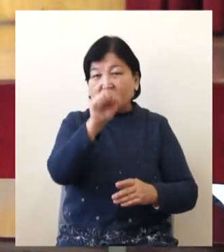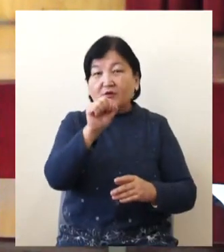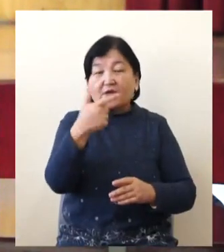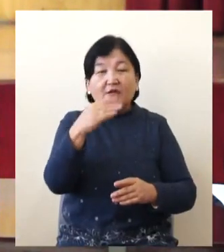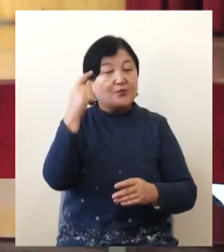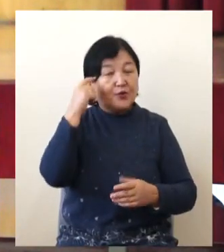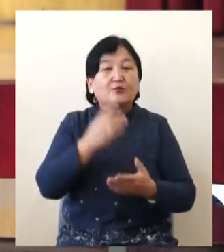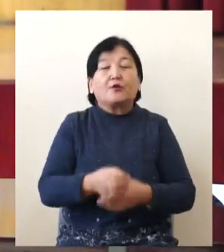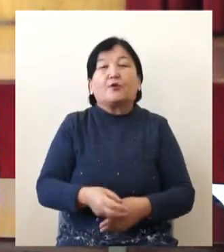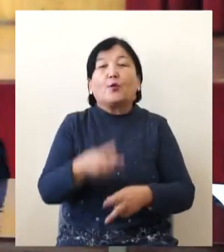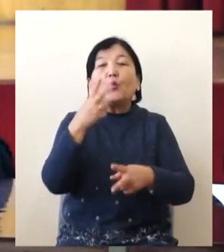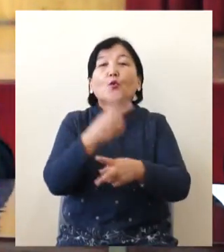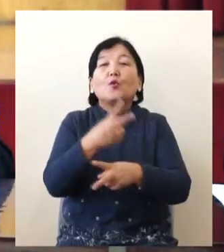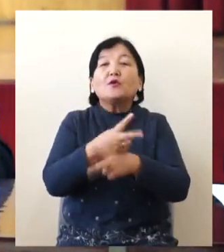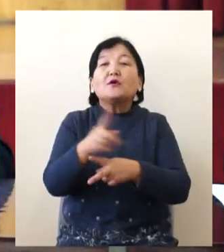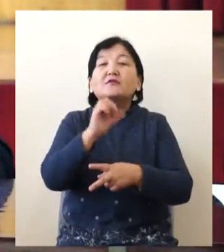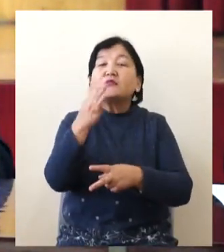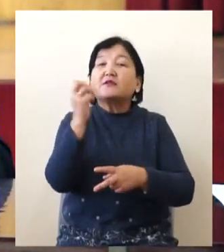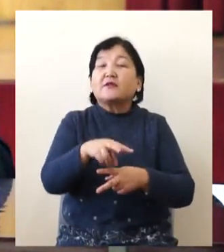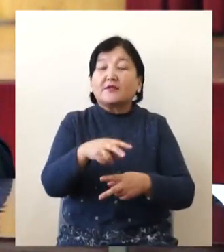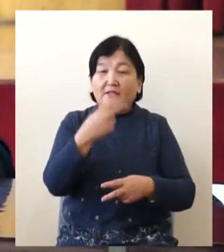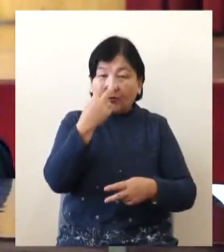ганхаж байгаа хуулийн засаглал гэсэн хэсгийг ярья.